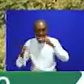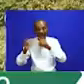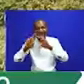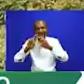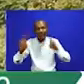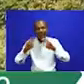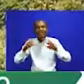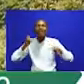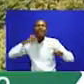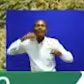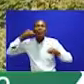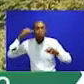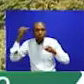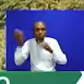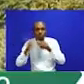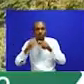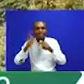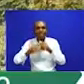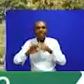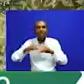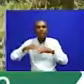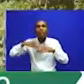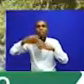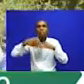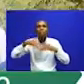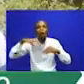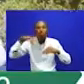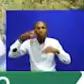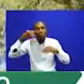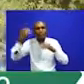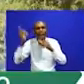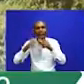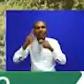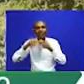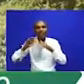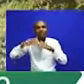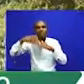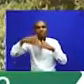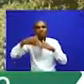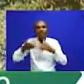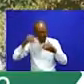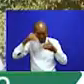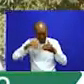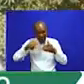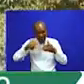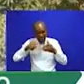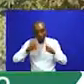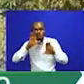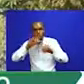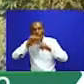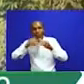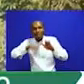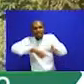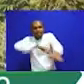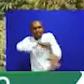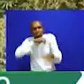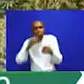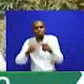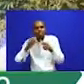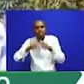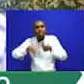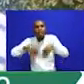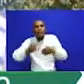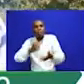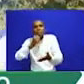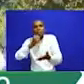kuru baende uchi Mombasa ruko kwani at least 90 tota ete to gambe na bagambi toranga kibao korana bakubwa bawo